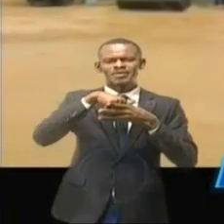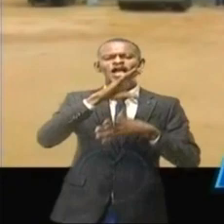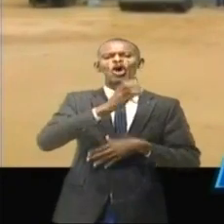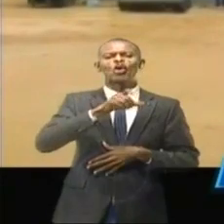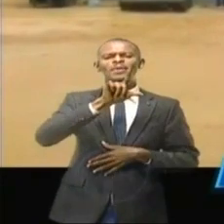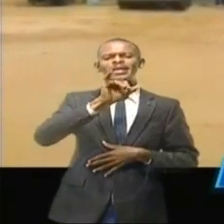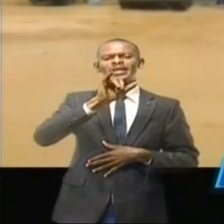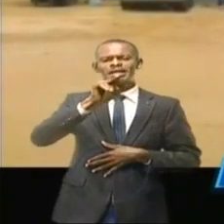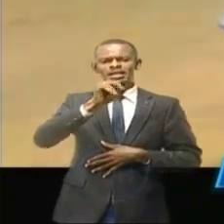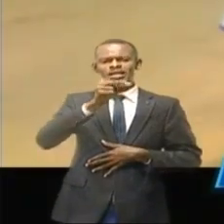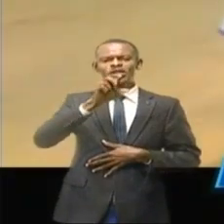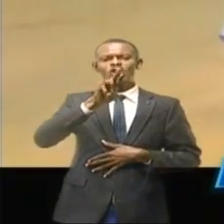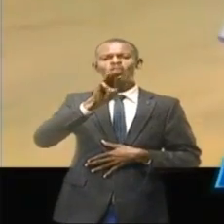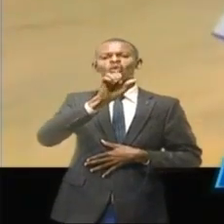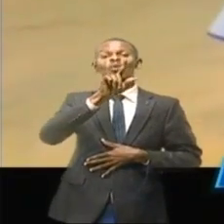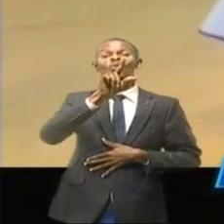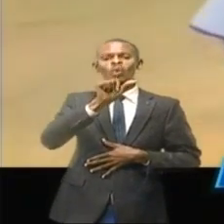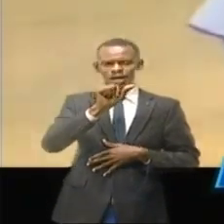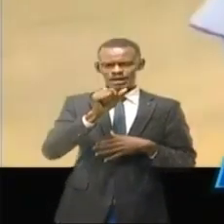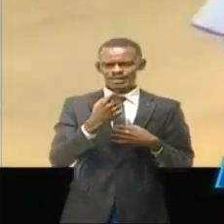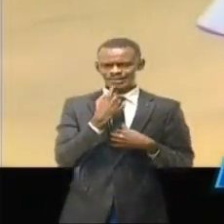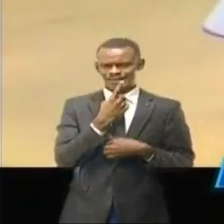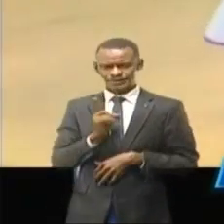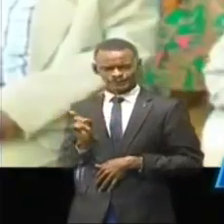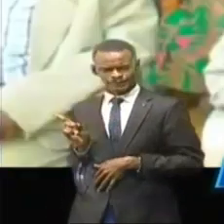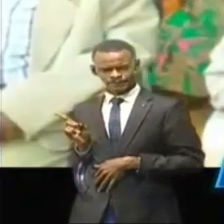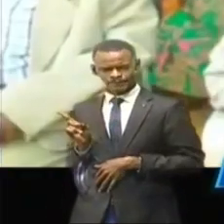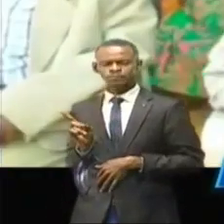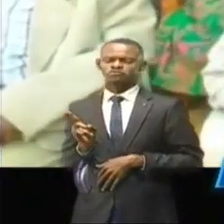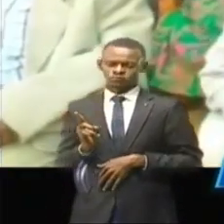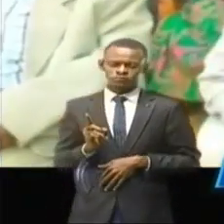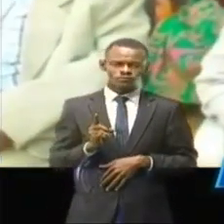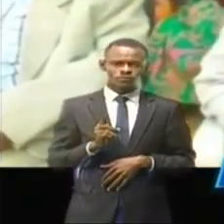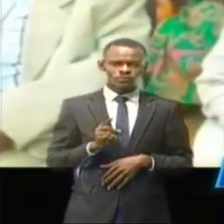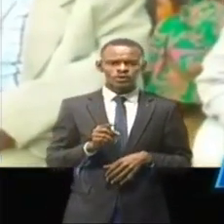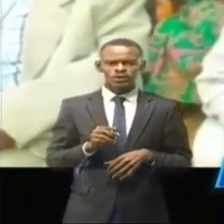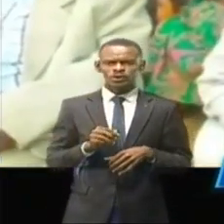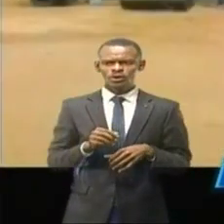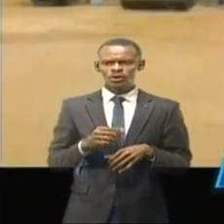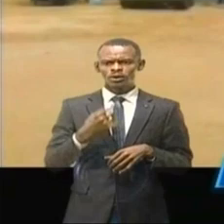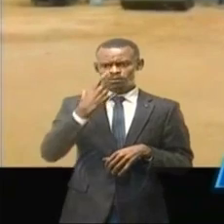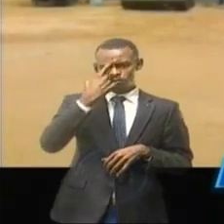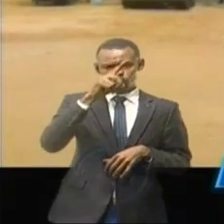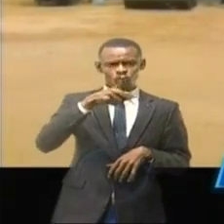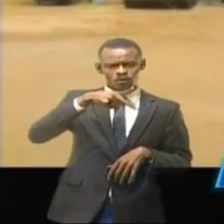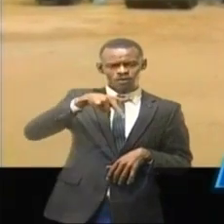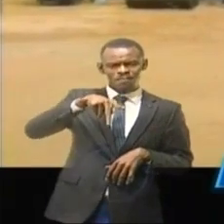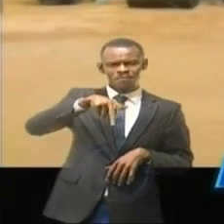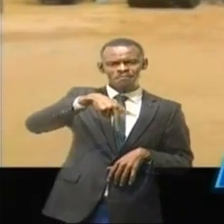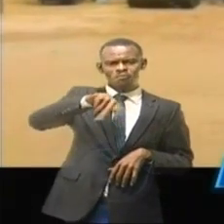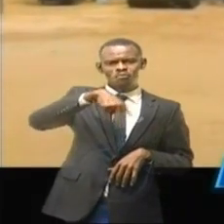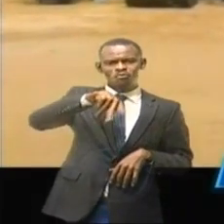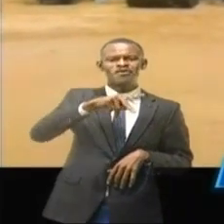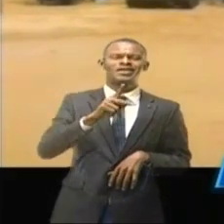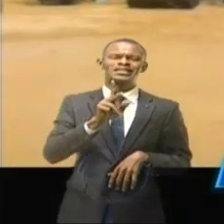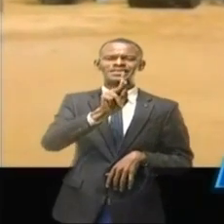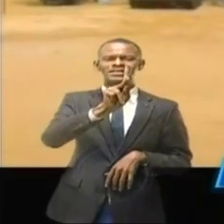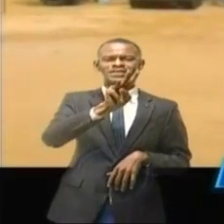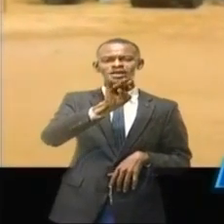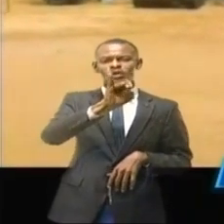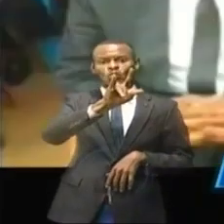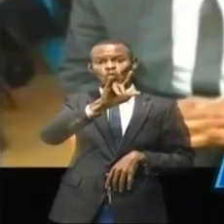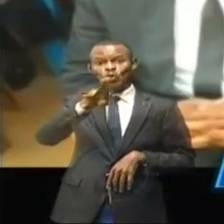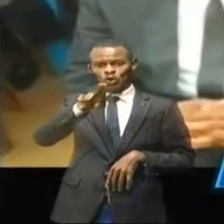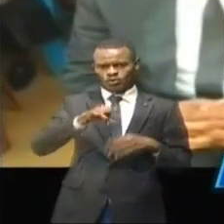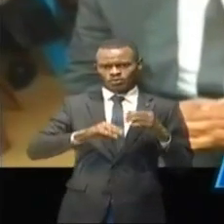nouvelles infrastructures construites sur fonds propres du gouvernement provincial du Kwilu. Ces bâtiments modernes viennent résoudre les problèmes